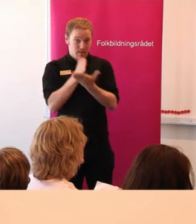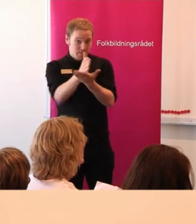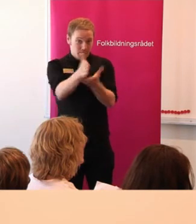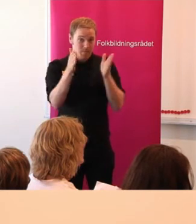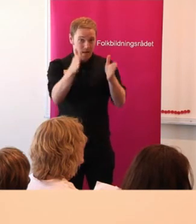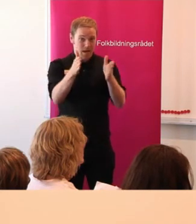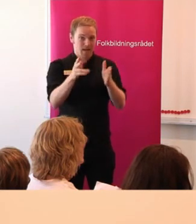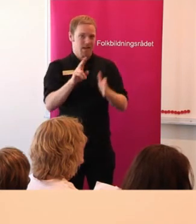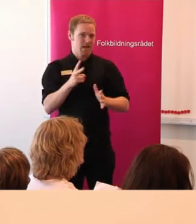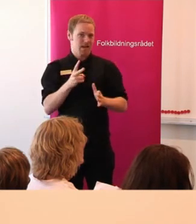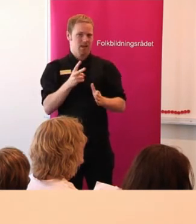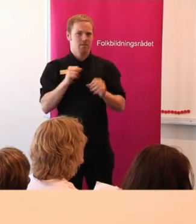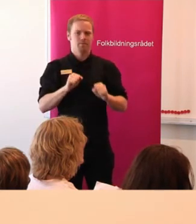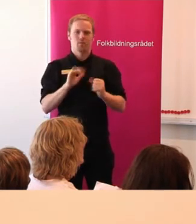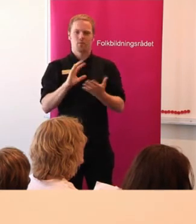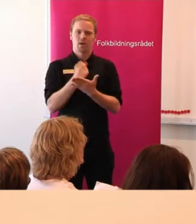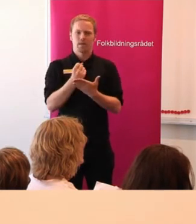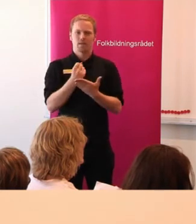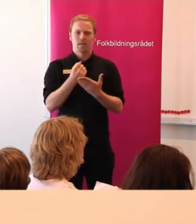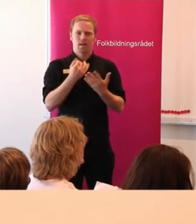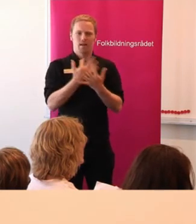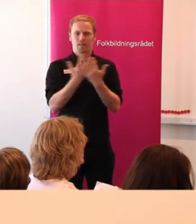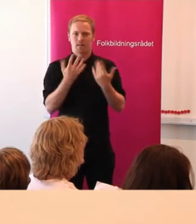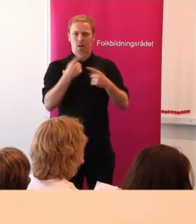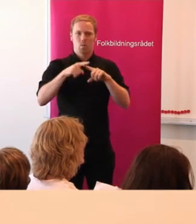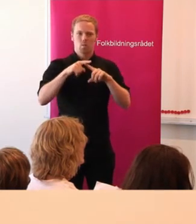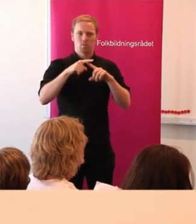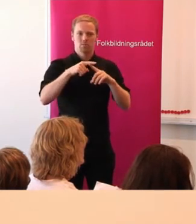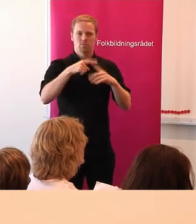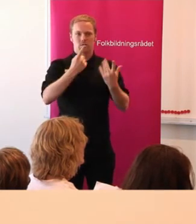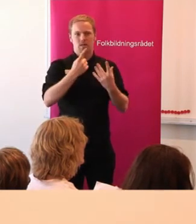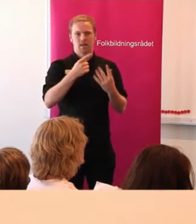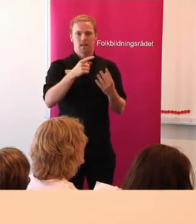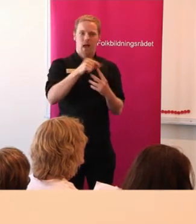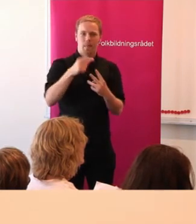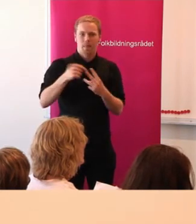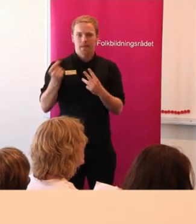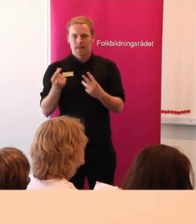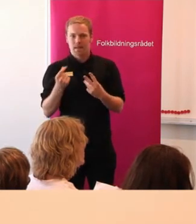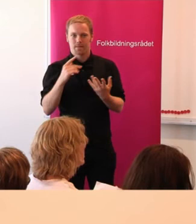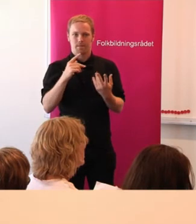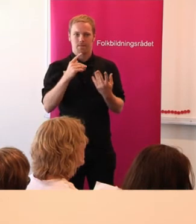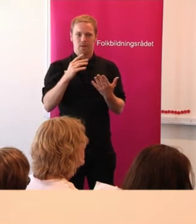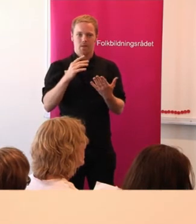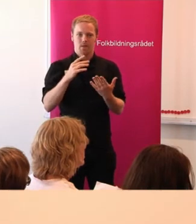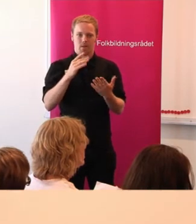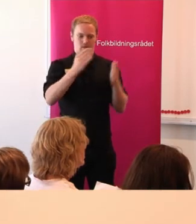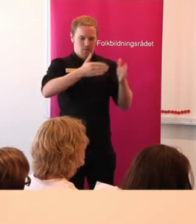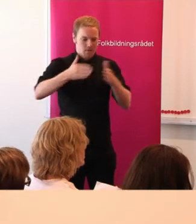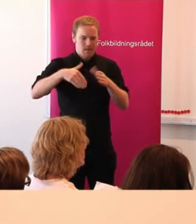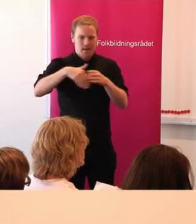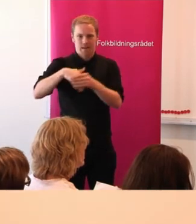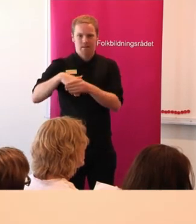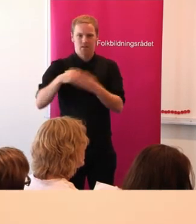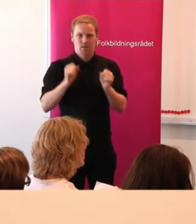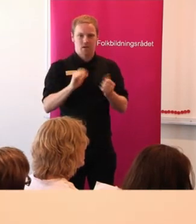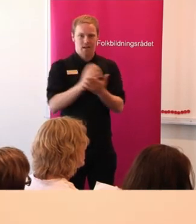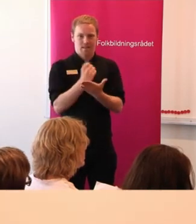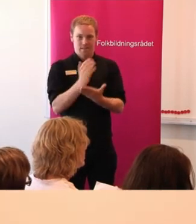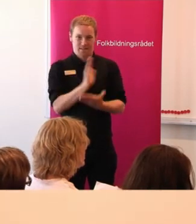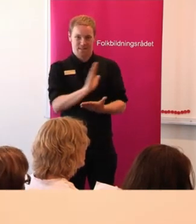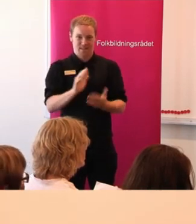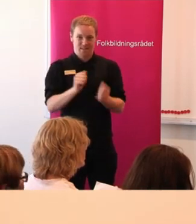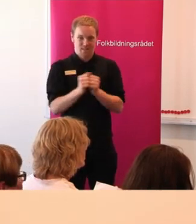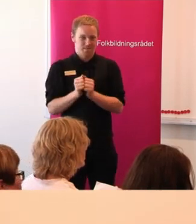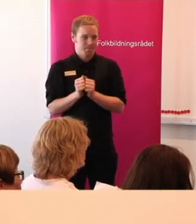fler alternativ för fler elever att lyckas hitta sin grej? Alltså man måste ju ha en ram på något sätt, alltså från